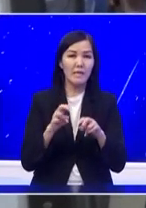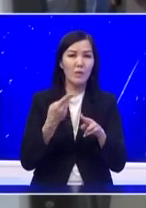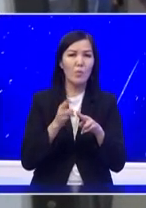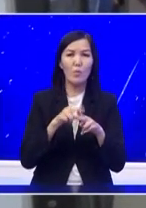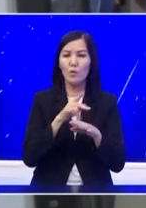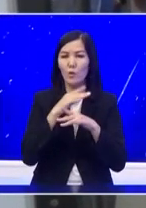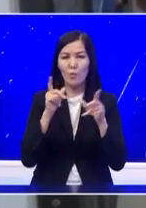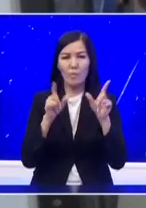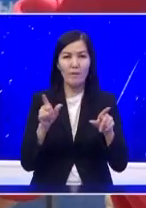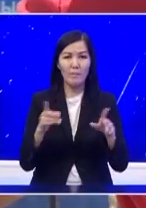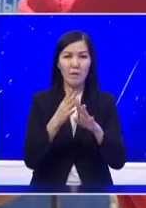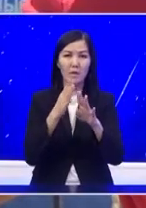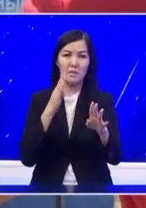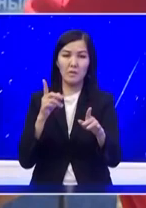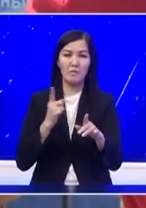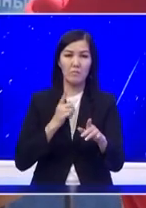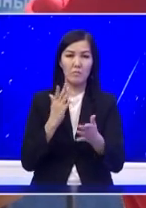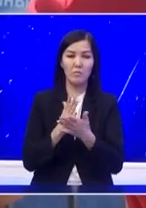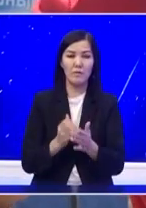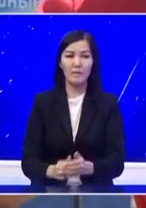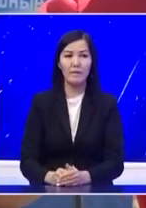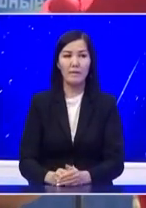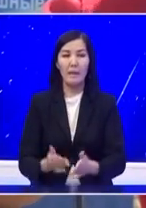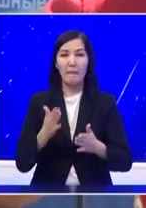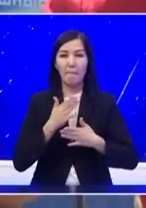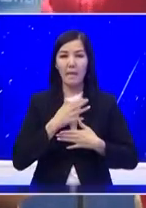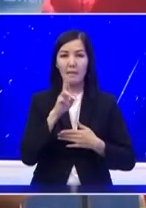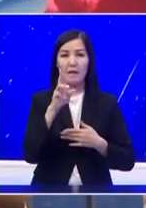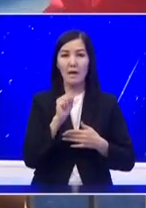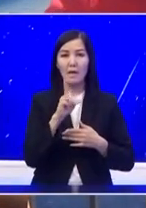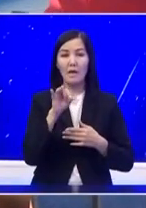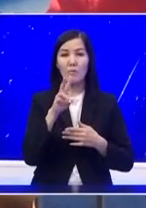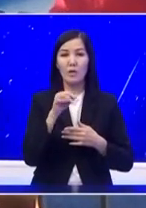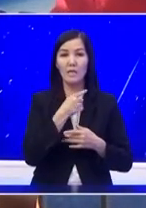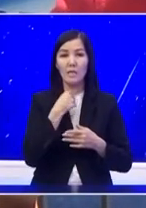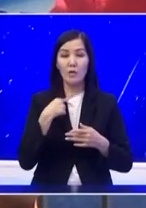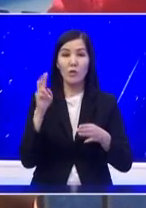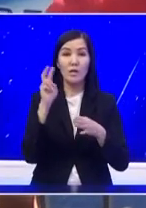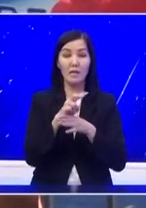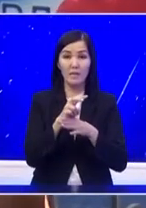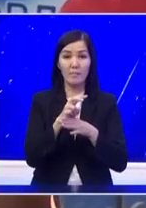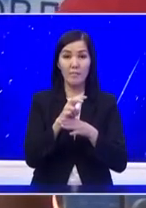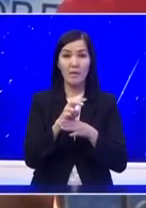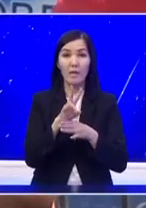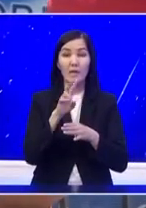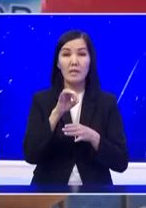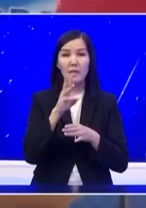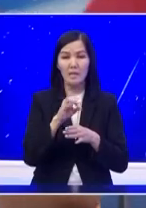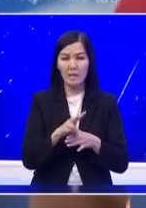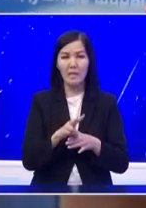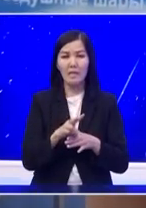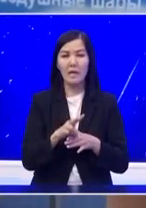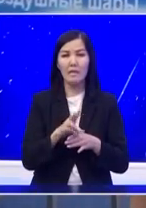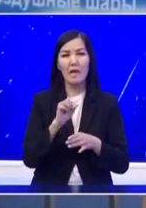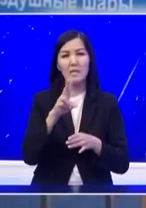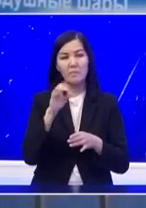қарасы қалың. Мен арнайы Қарабұлақтан Талдықорғанға келіп тұрмын. Қандай дәріханаға барсам да нетрит, парацетамол, аспирин